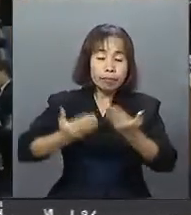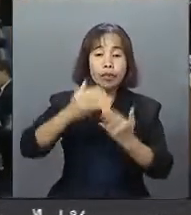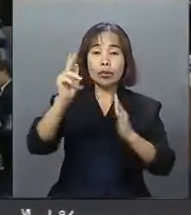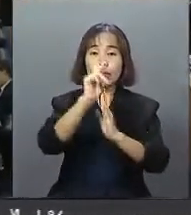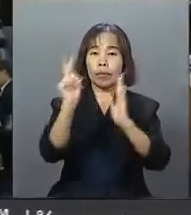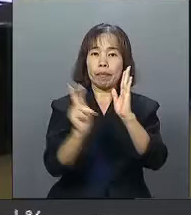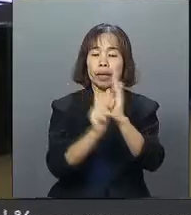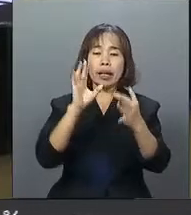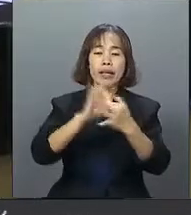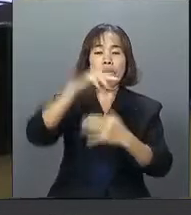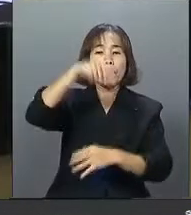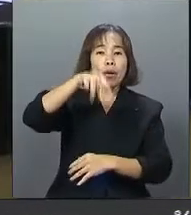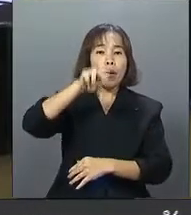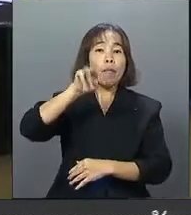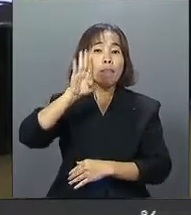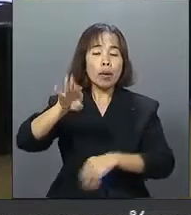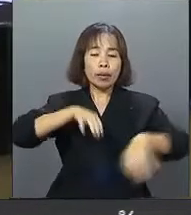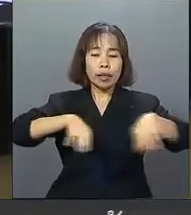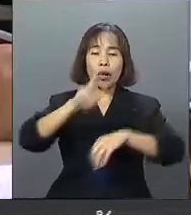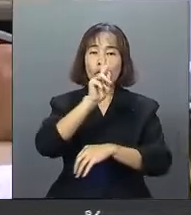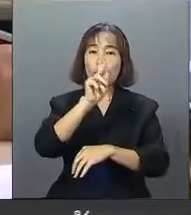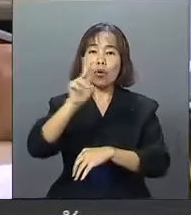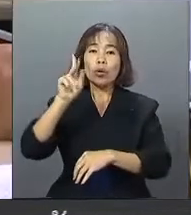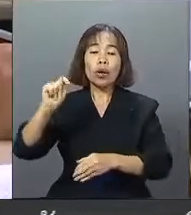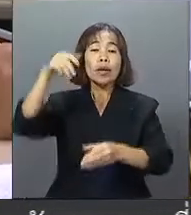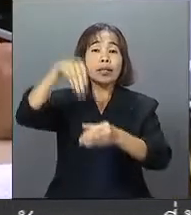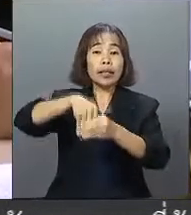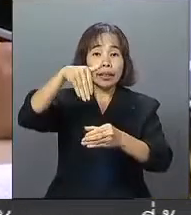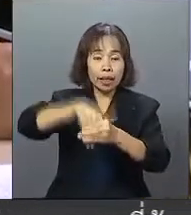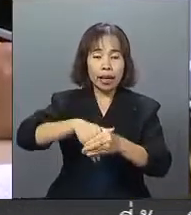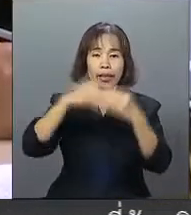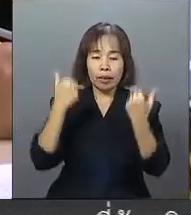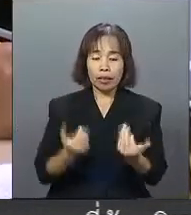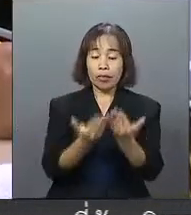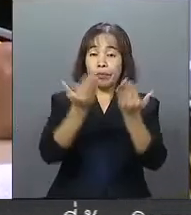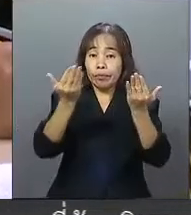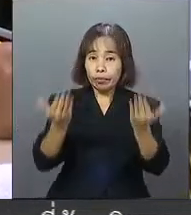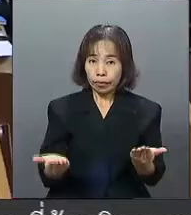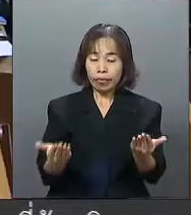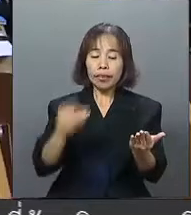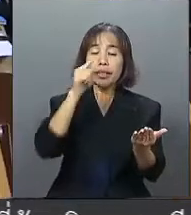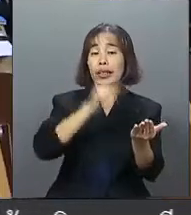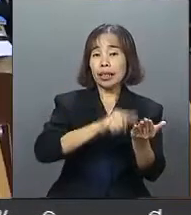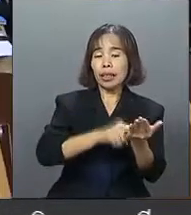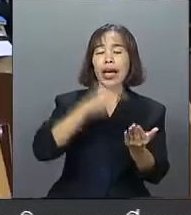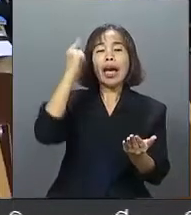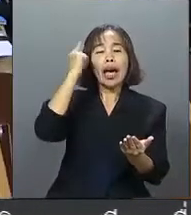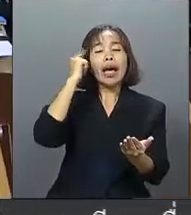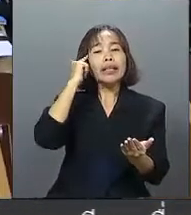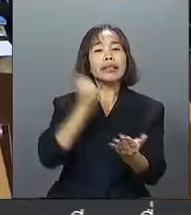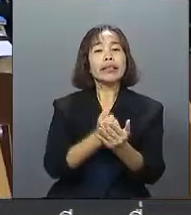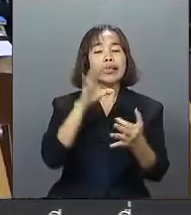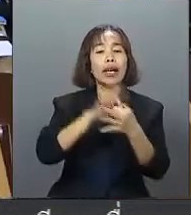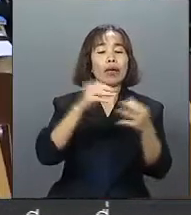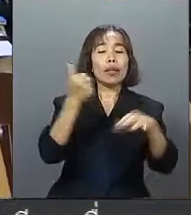ยวกับการจัดการเลือกตั้ง2ฉบับแรกซึ่งสภานิติบัญญัติแห่งชาติหรือว่าสนช.วางกรอบว่าร่างที่ว่าด้วยพรรคการ